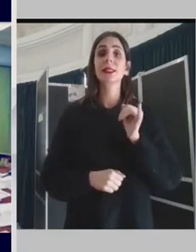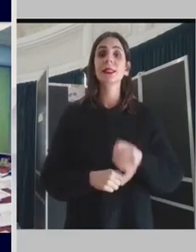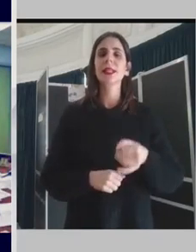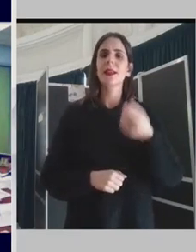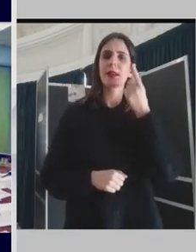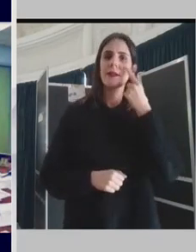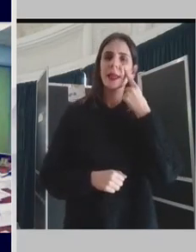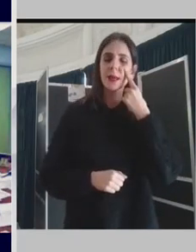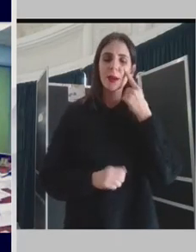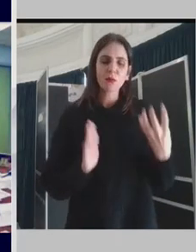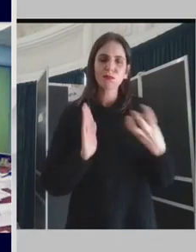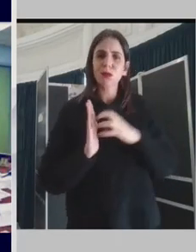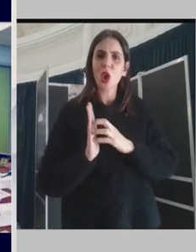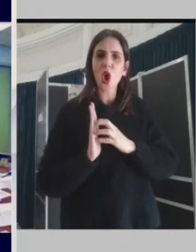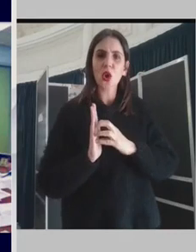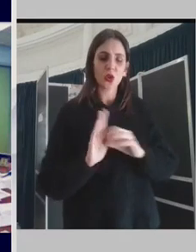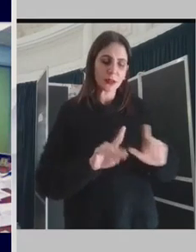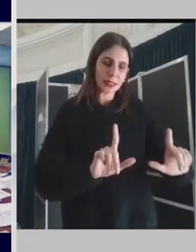schermo.